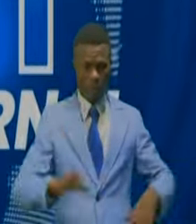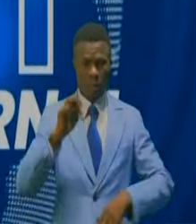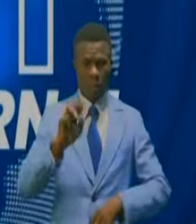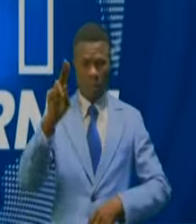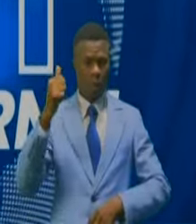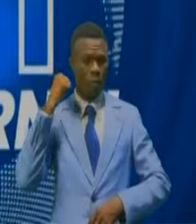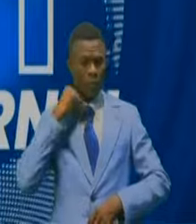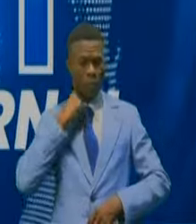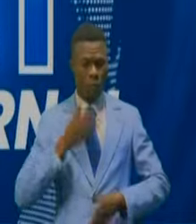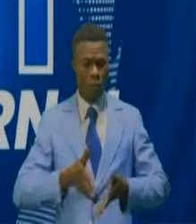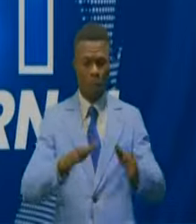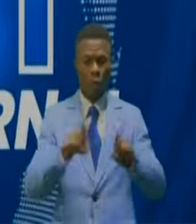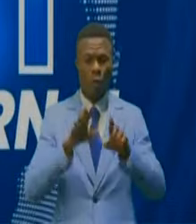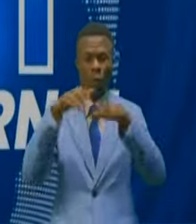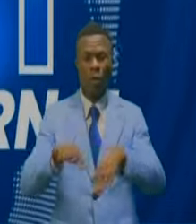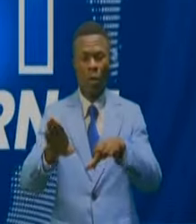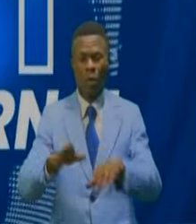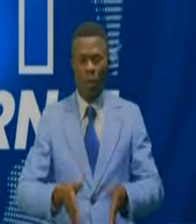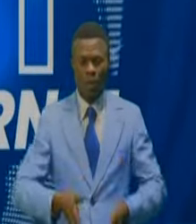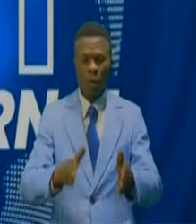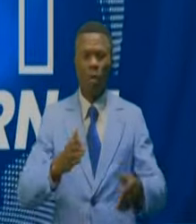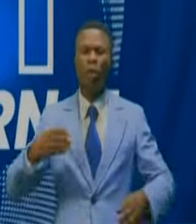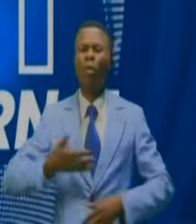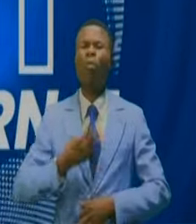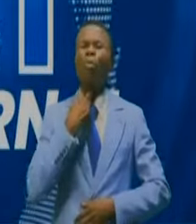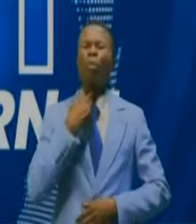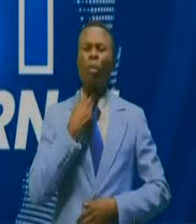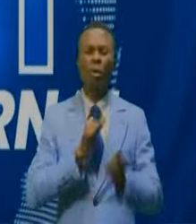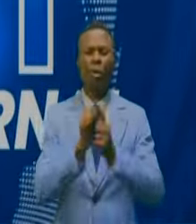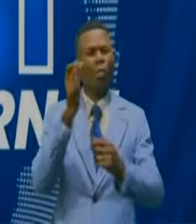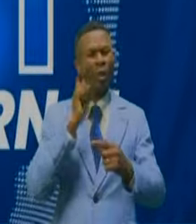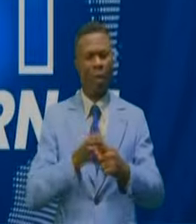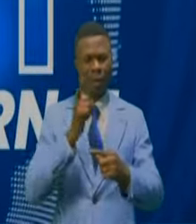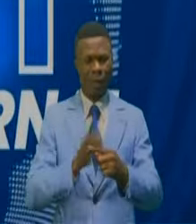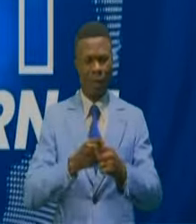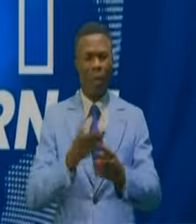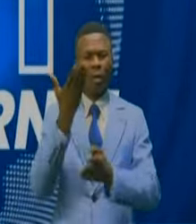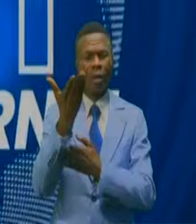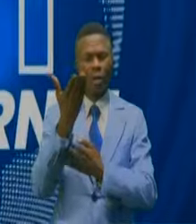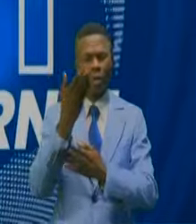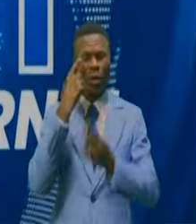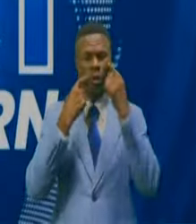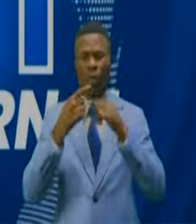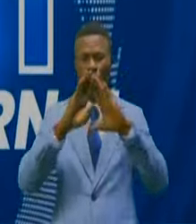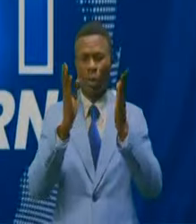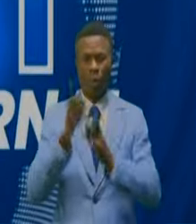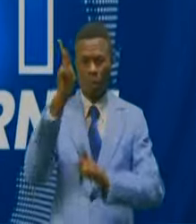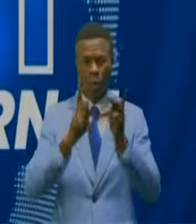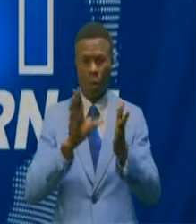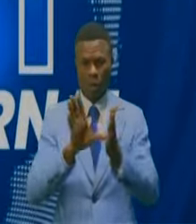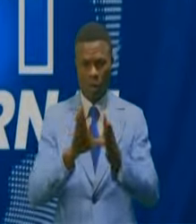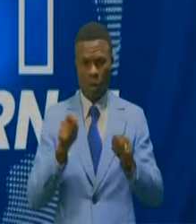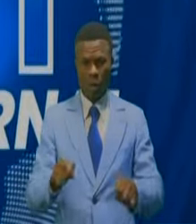rivière. Caniveaux bouchés et nids de poules y rendent la circulation difficile, d'où ce cri de détresse de la population dans ce